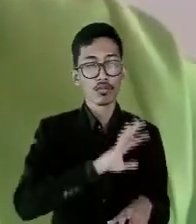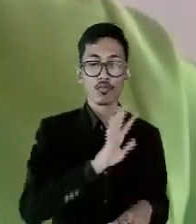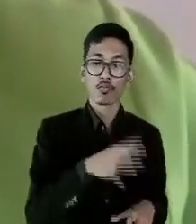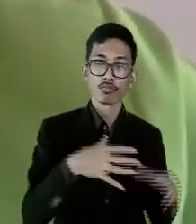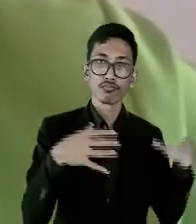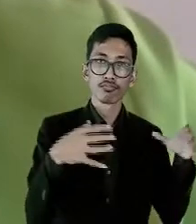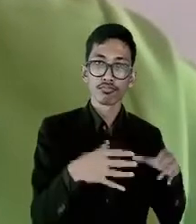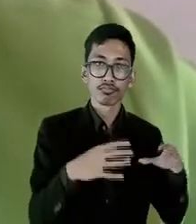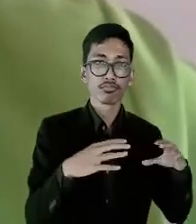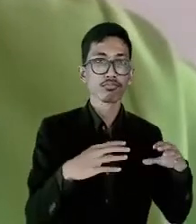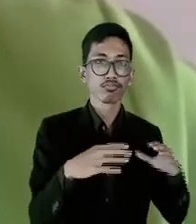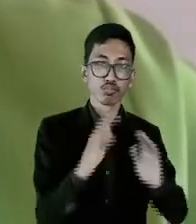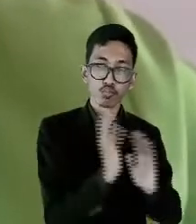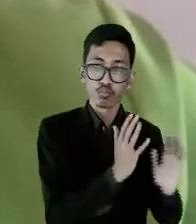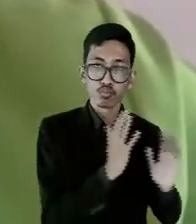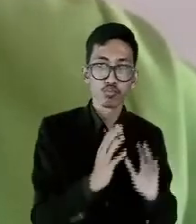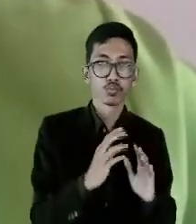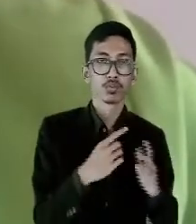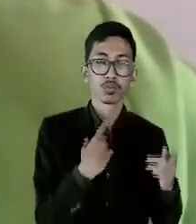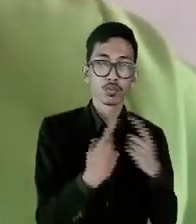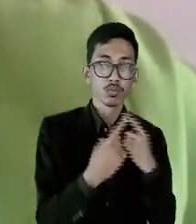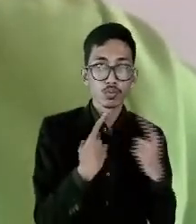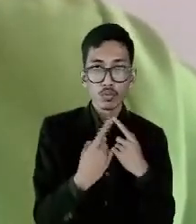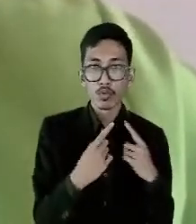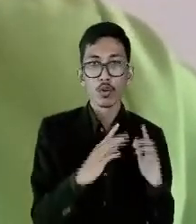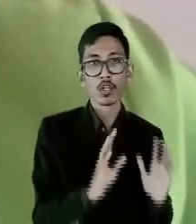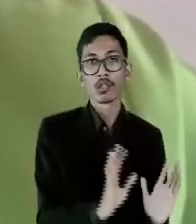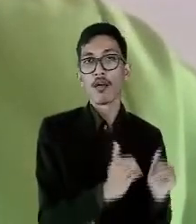waktu itu PPKM ya beliau yang sangat